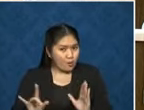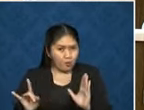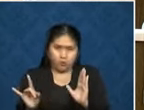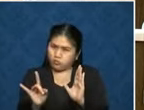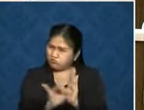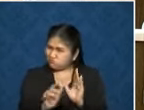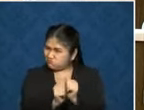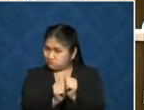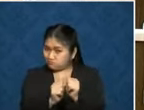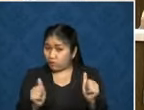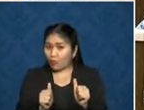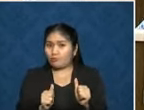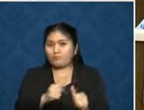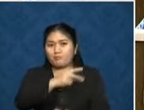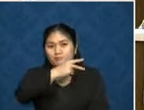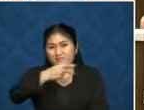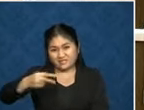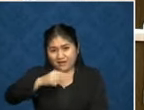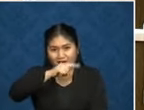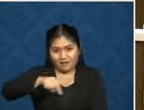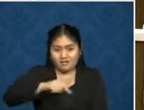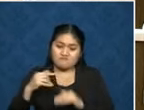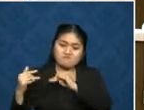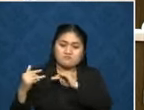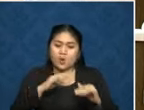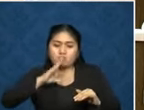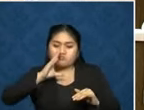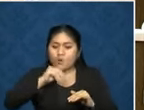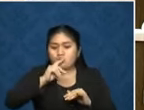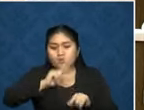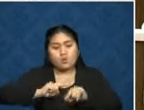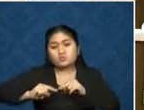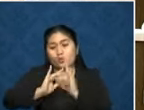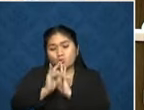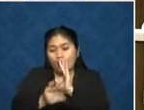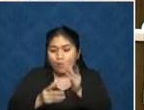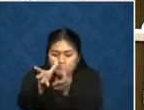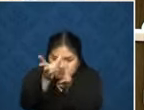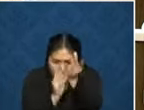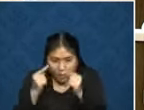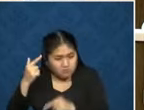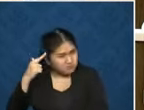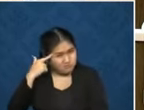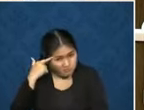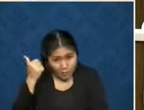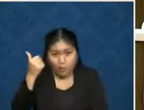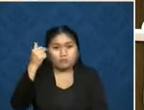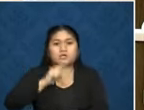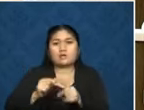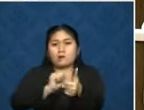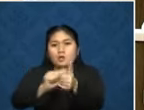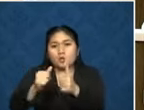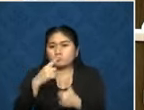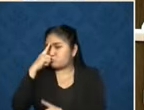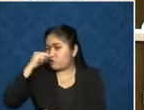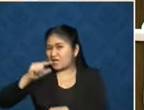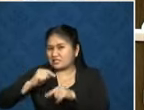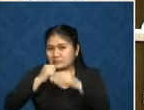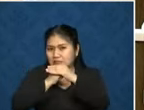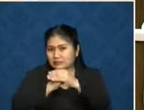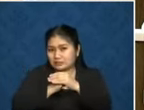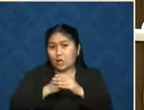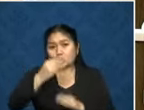พสามารถใช้ภาษาอังกฤษในการสื่อสารเรียนรู้เทคโนโลยีมีสติปัญญาเพียงพอที่จะแข่งขันกับฝรั่งจีน